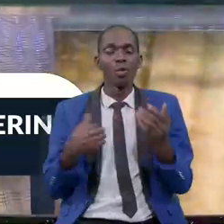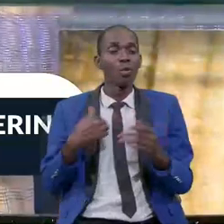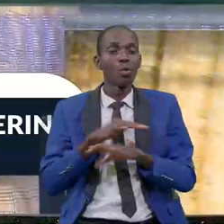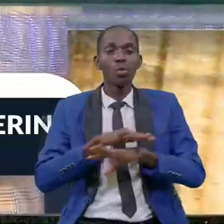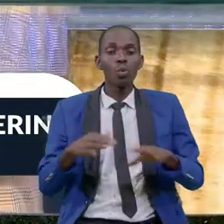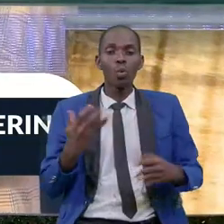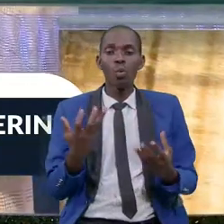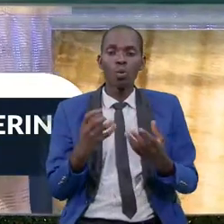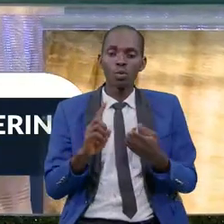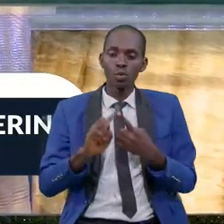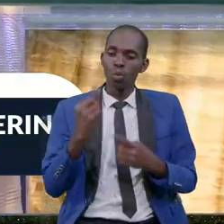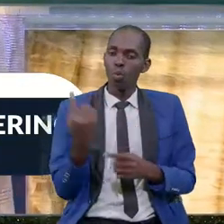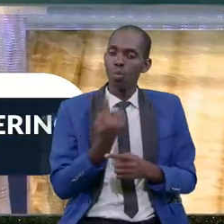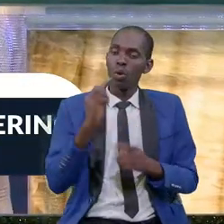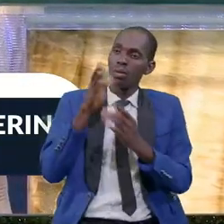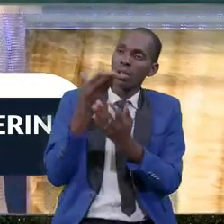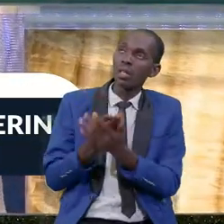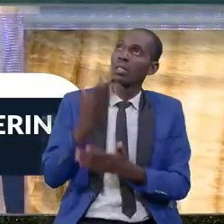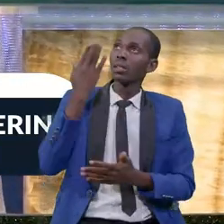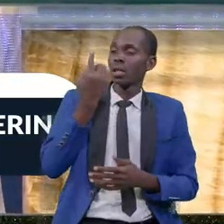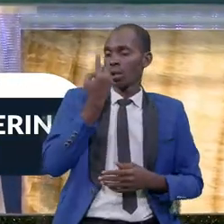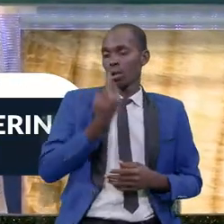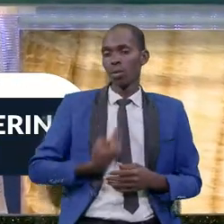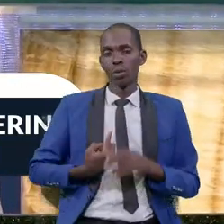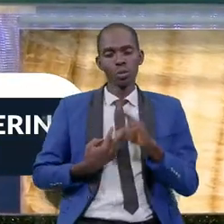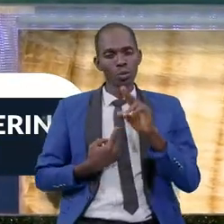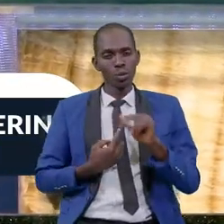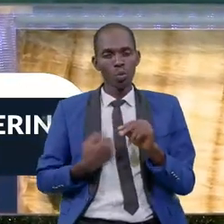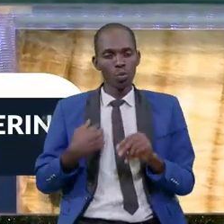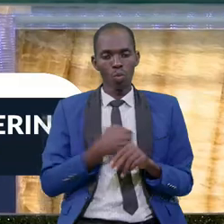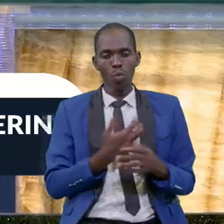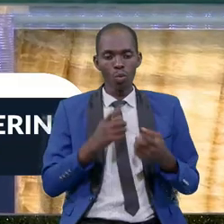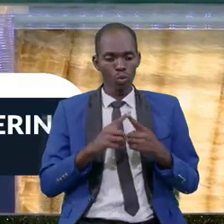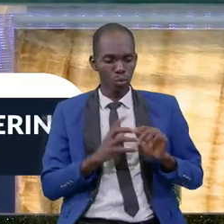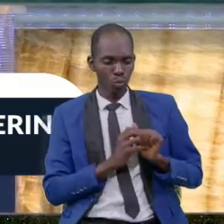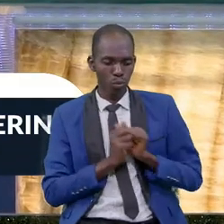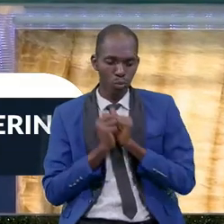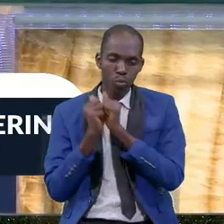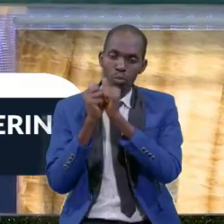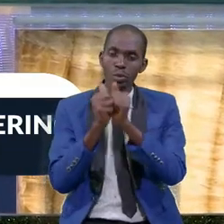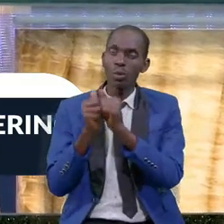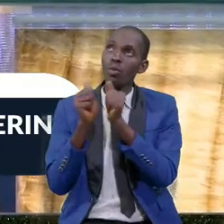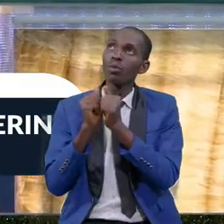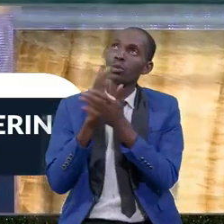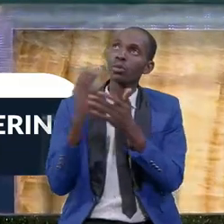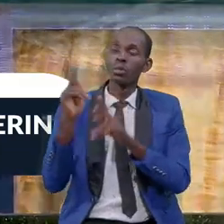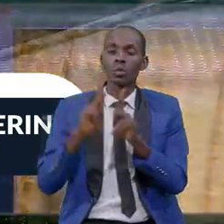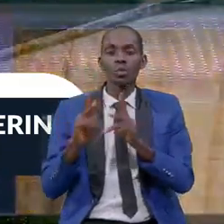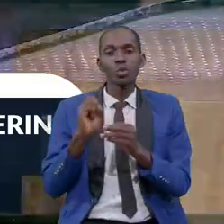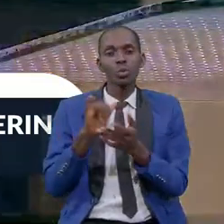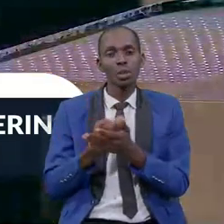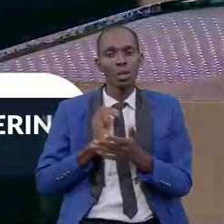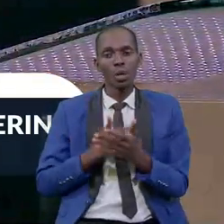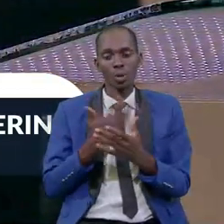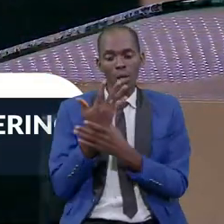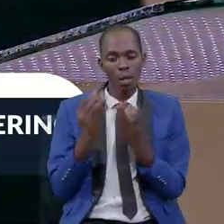aller là-bas tout seul, je veux aller là-bas avec d'autres personnes. Donc, nos mains, nos compétences, notre énergie, tout